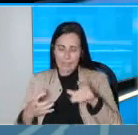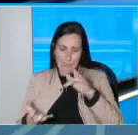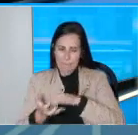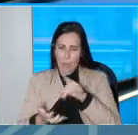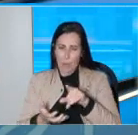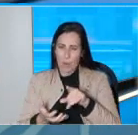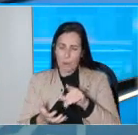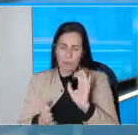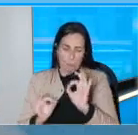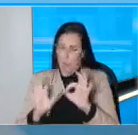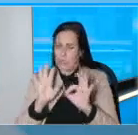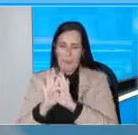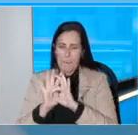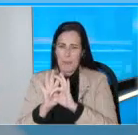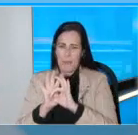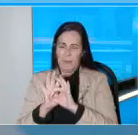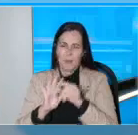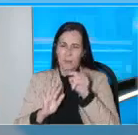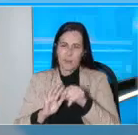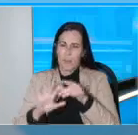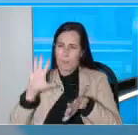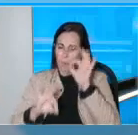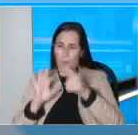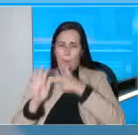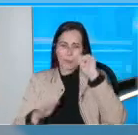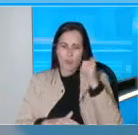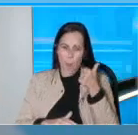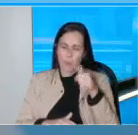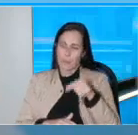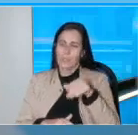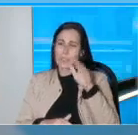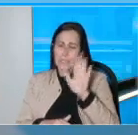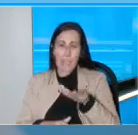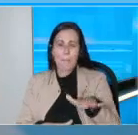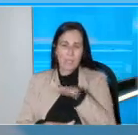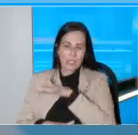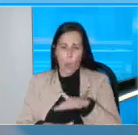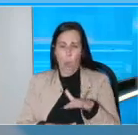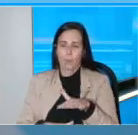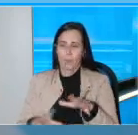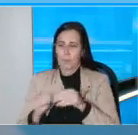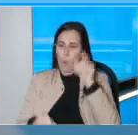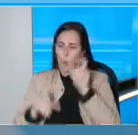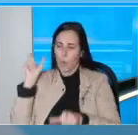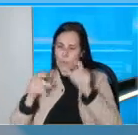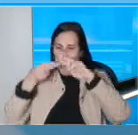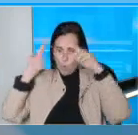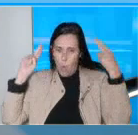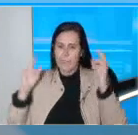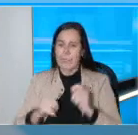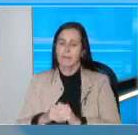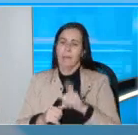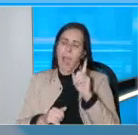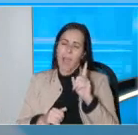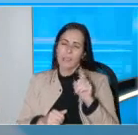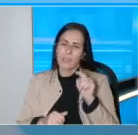מקום סמלי מאוד לארדואן, שם הוא נבחר פעם ראשונה, זה גם אזור עם אוכלוסייה קורדית משמעותית,